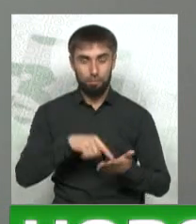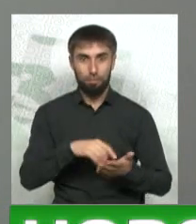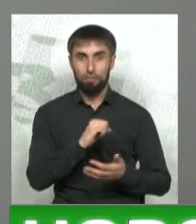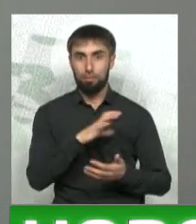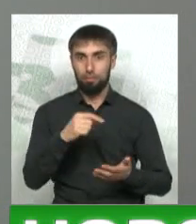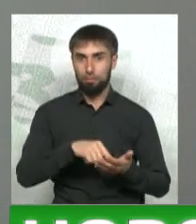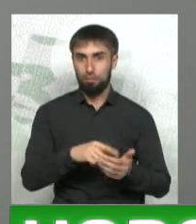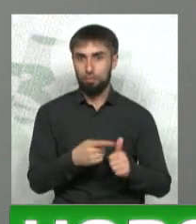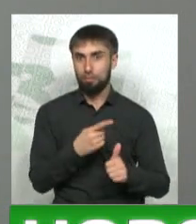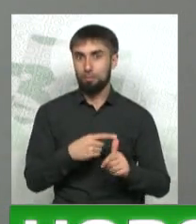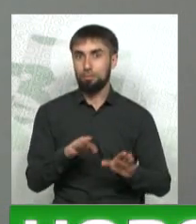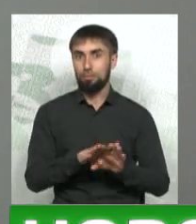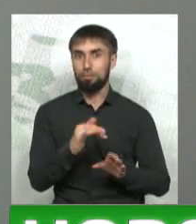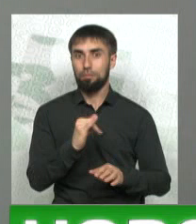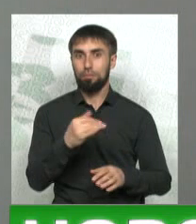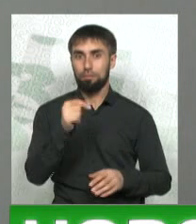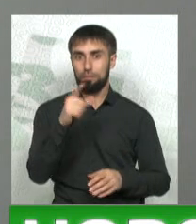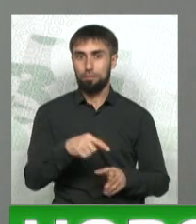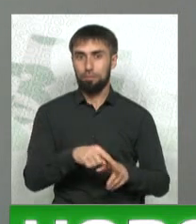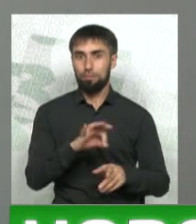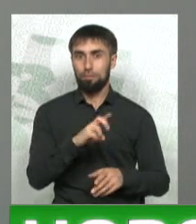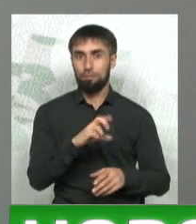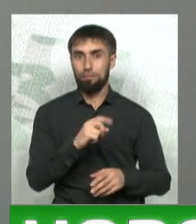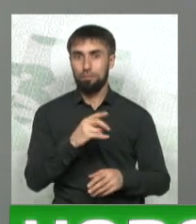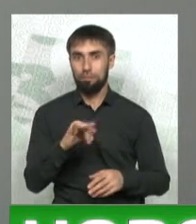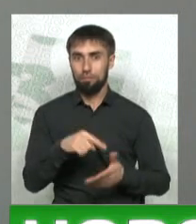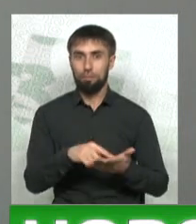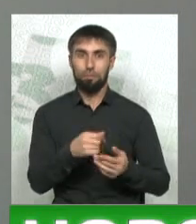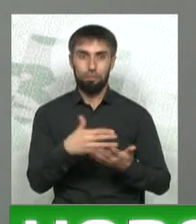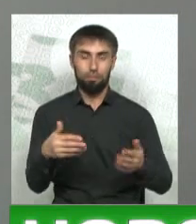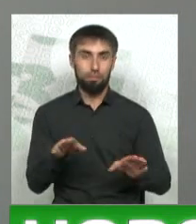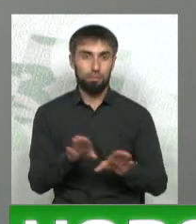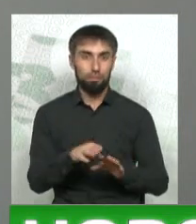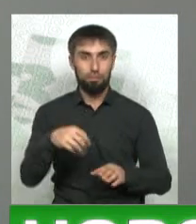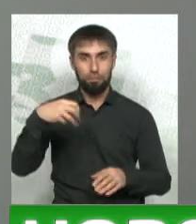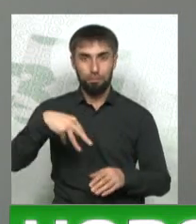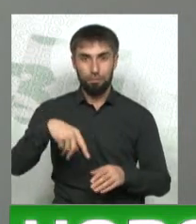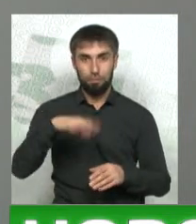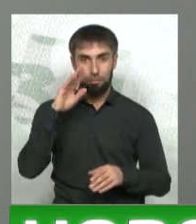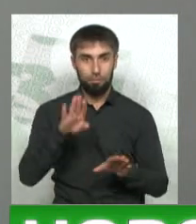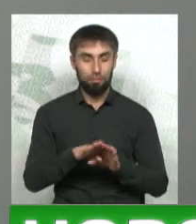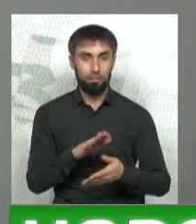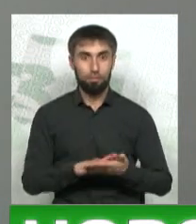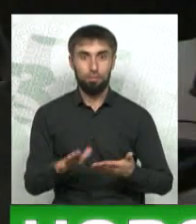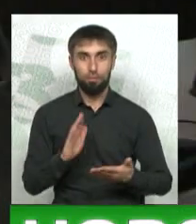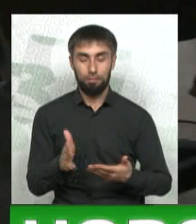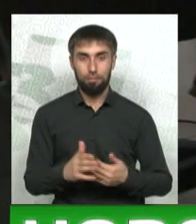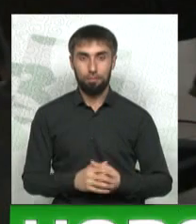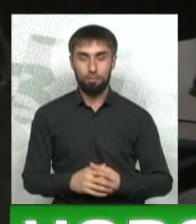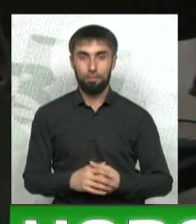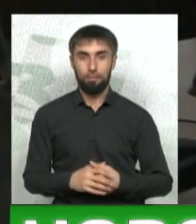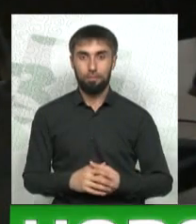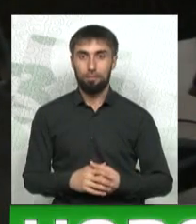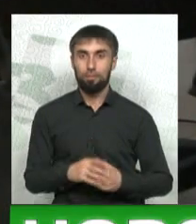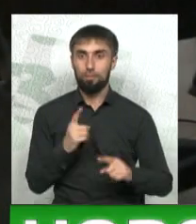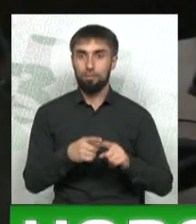это то, что разливают сейчас в бутылках, да? Это Абанхи, там Аса, это тоже того же качества вода.